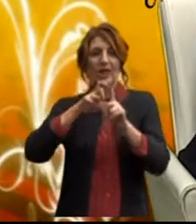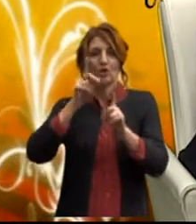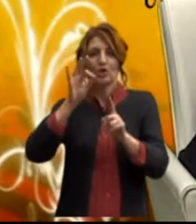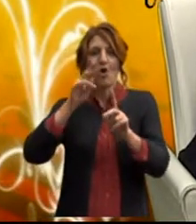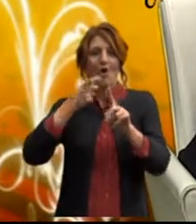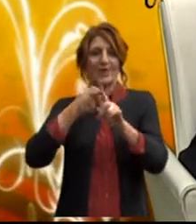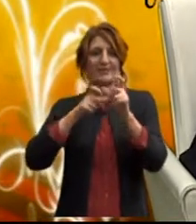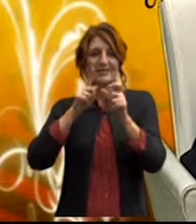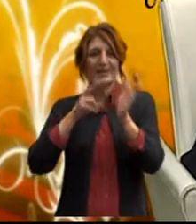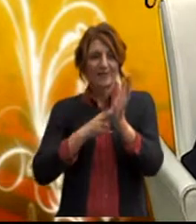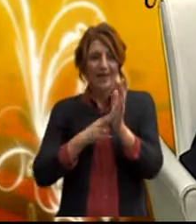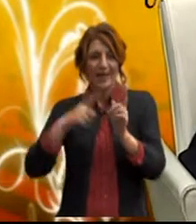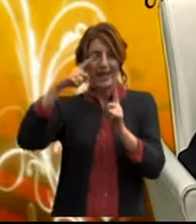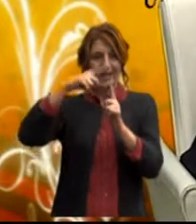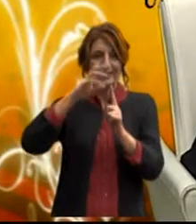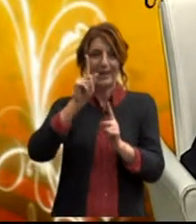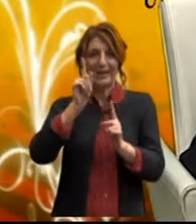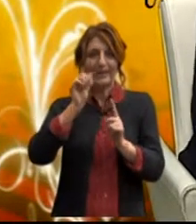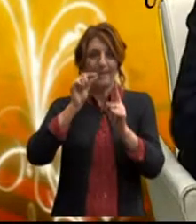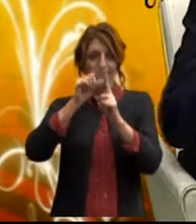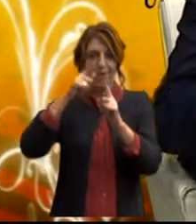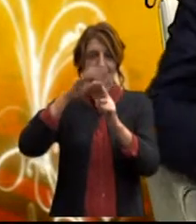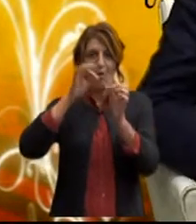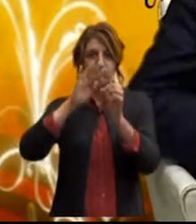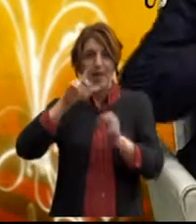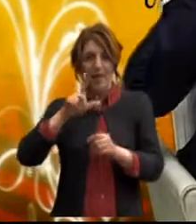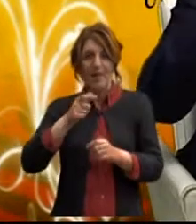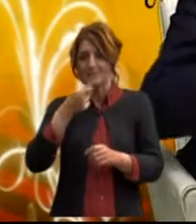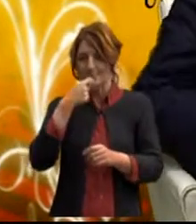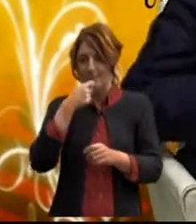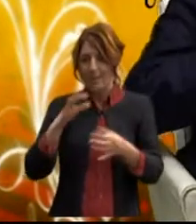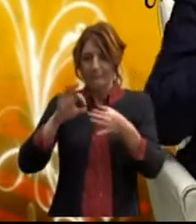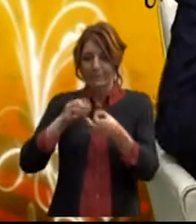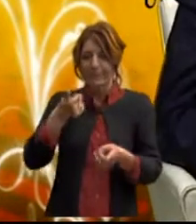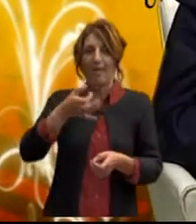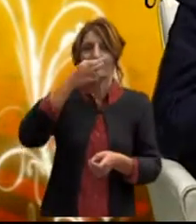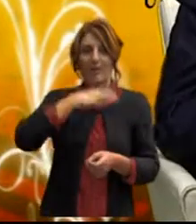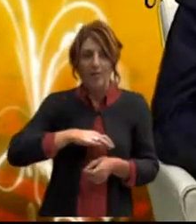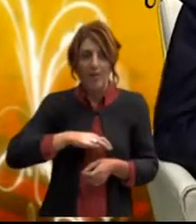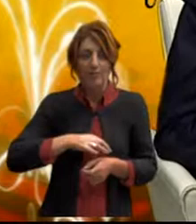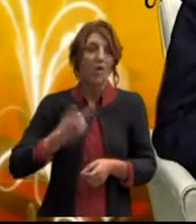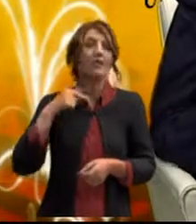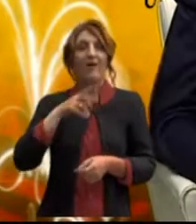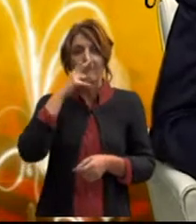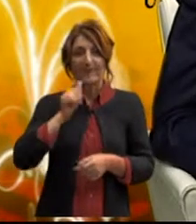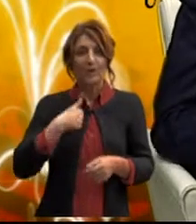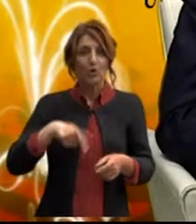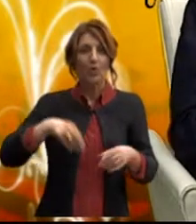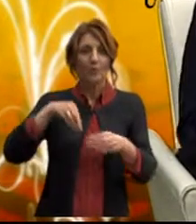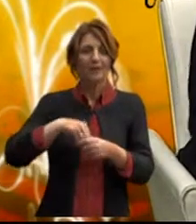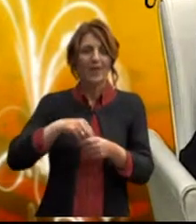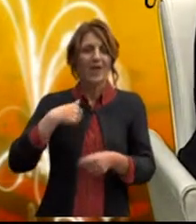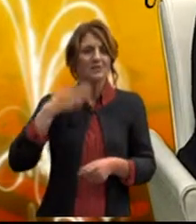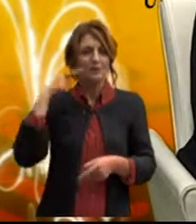5-hidroksitriptofan, odnosno triptobel, i uzimaju tripta jednu kapsulu u zjelo i vidjet će, dakle, da li to djeluje. Kako sam ja o tome